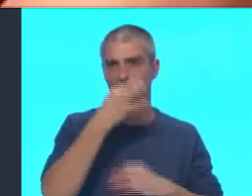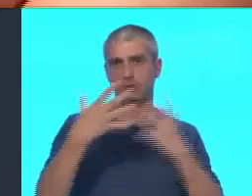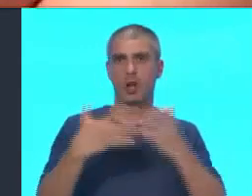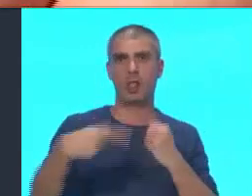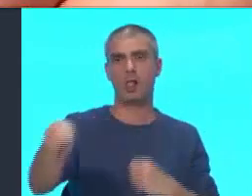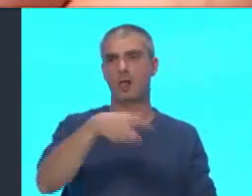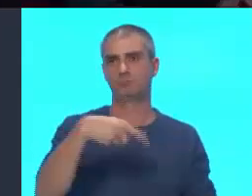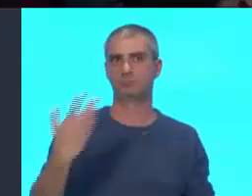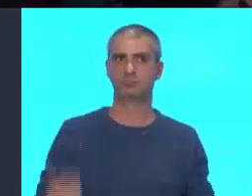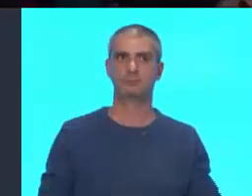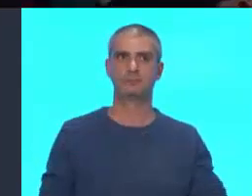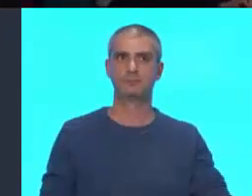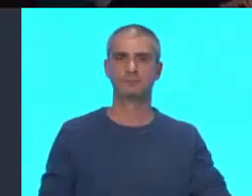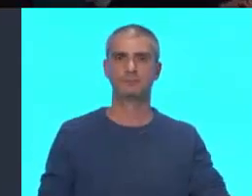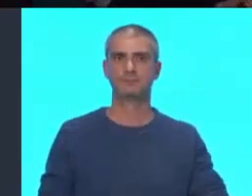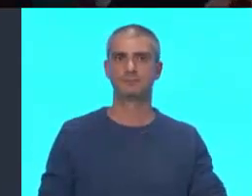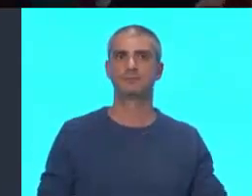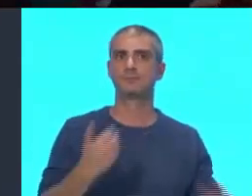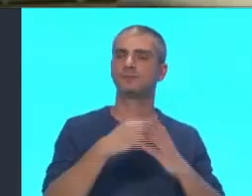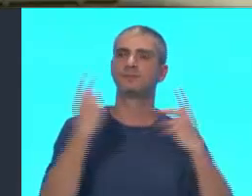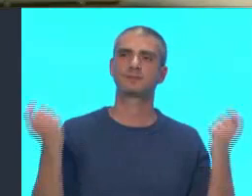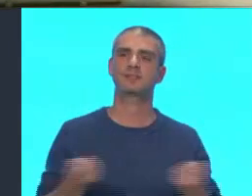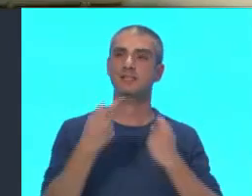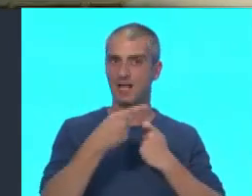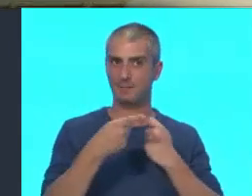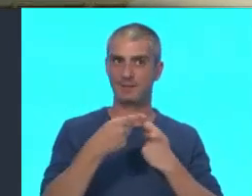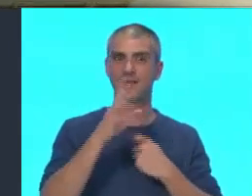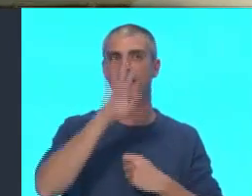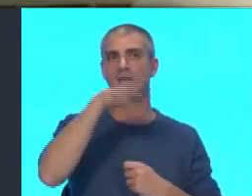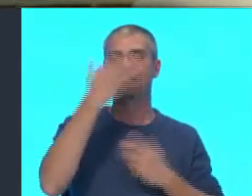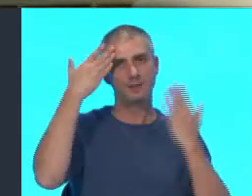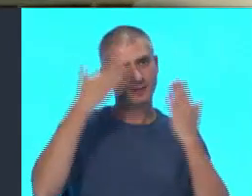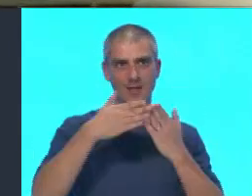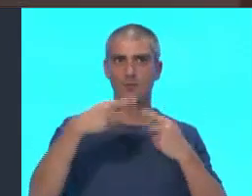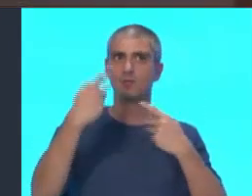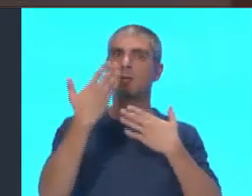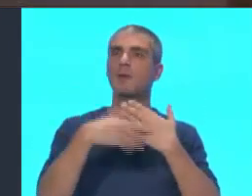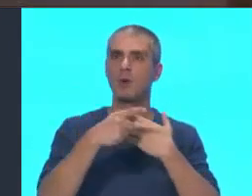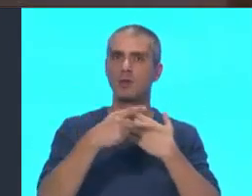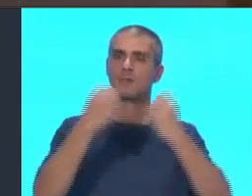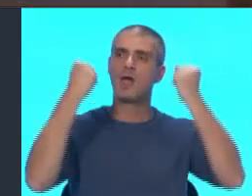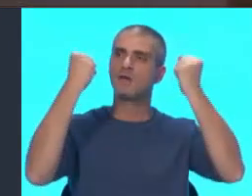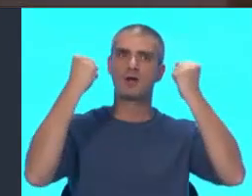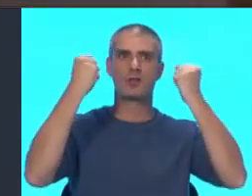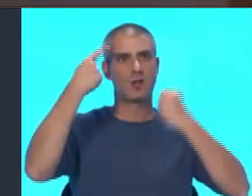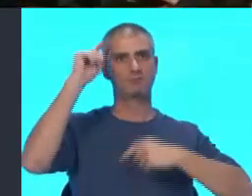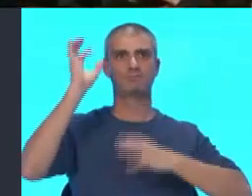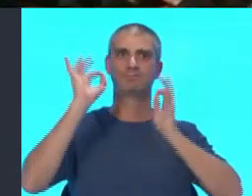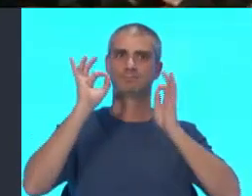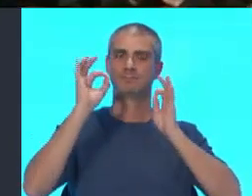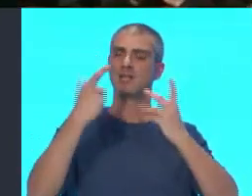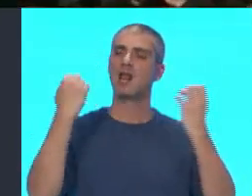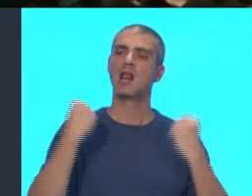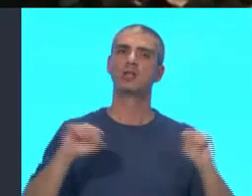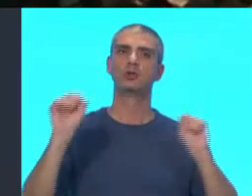place. מלבד הקמפיין המתבקש, הקטלנים התמקדו בימים האחרונים בהפגנות יצירתיות לשחרורם של